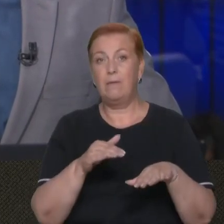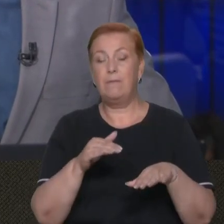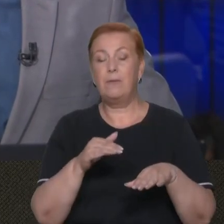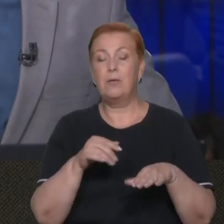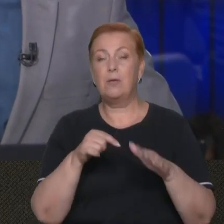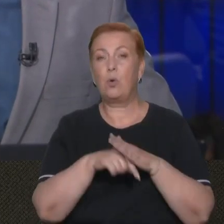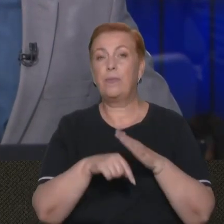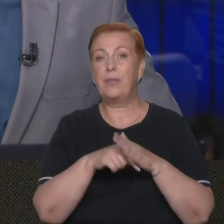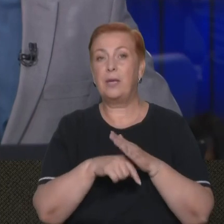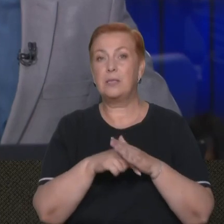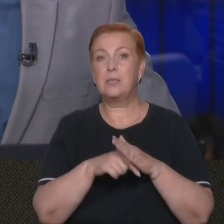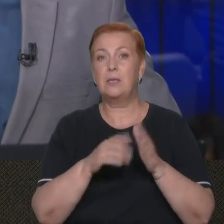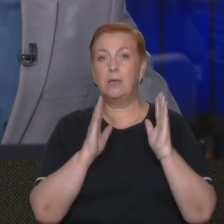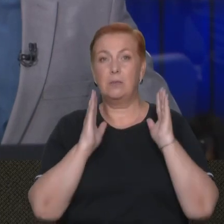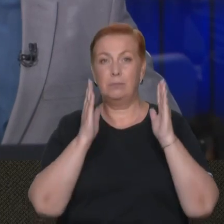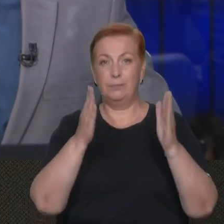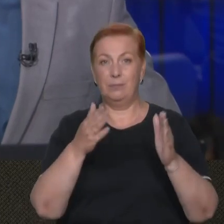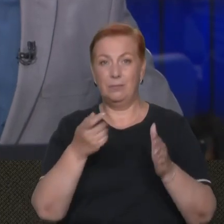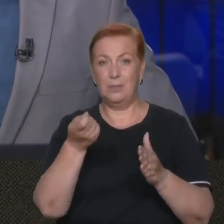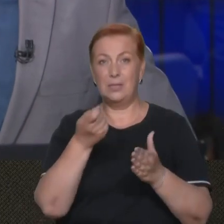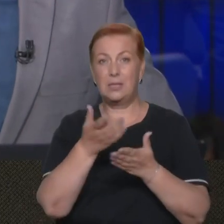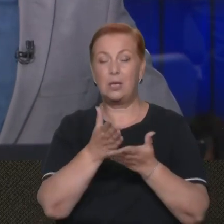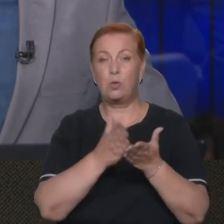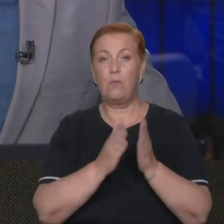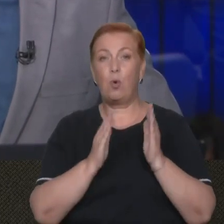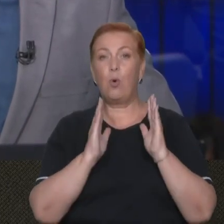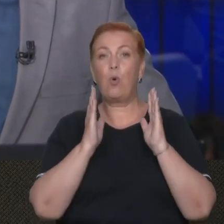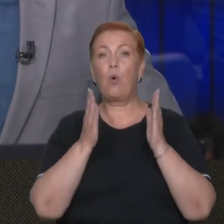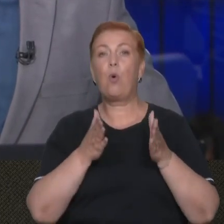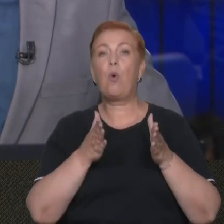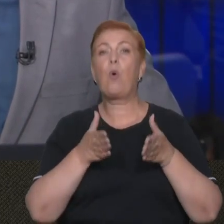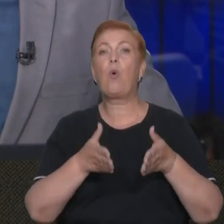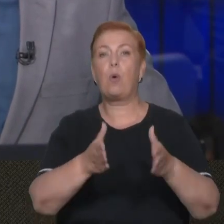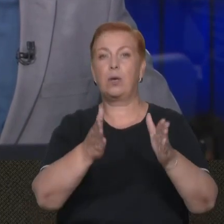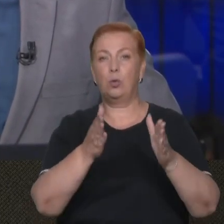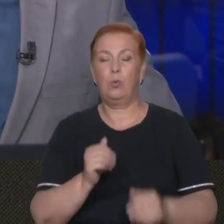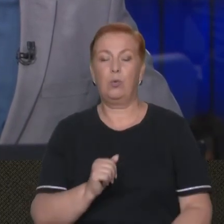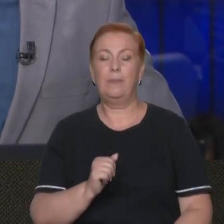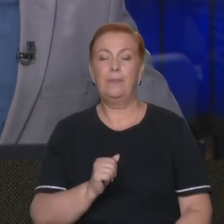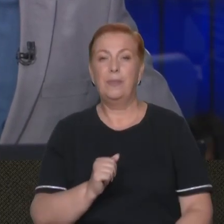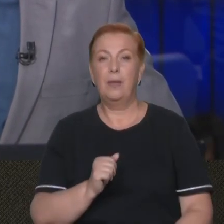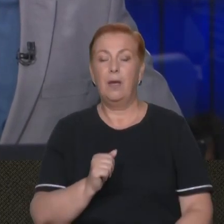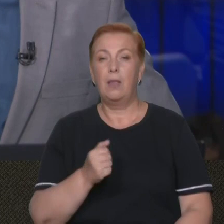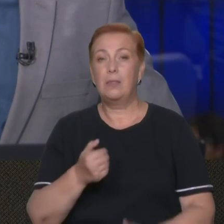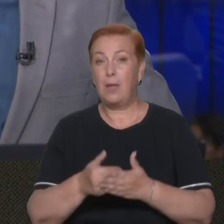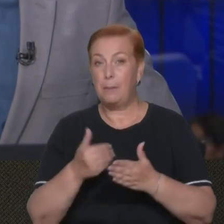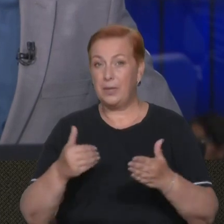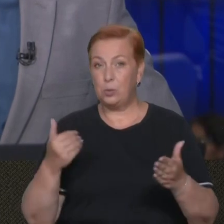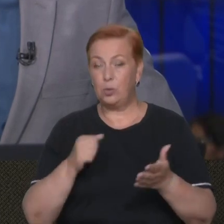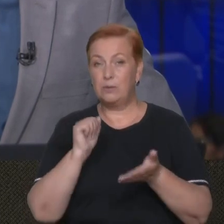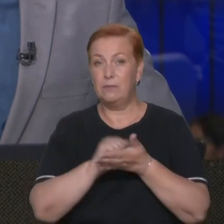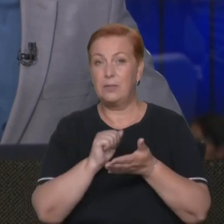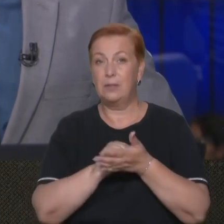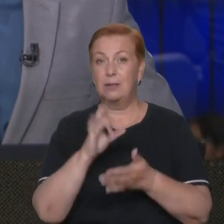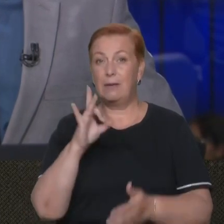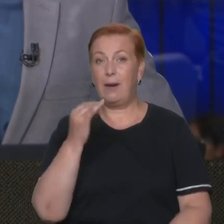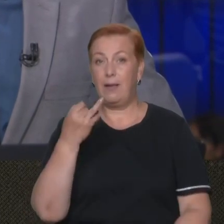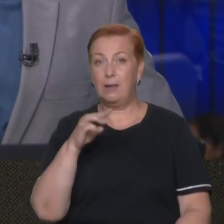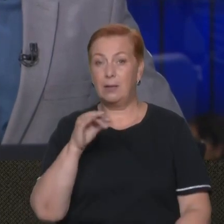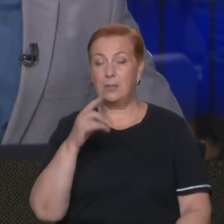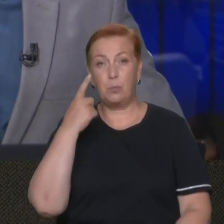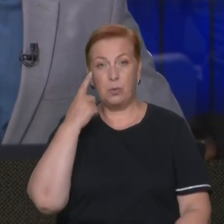коридору, так зернового, так званого. Напередодні от видання Reuters, інформаційне агентство, вони повідомили про те,